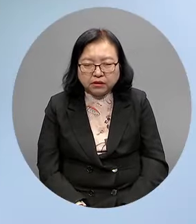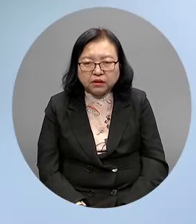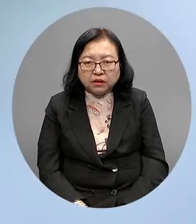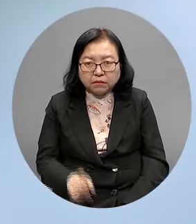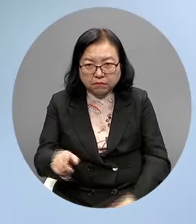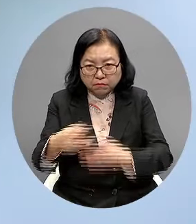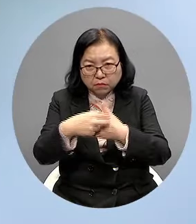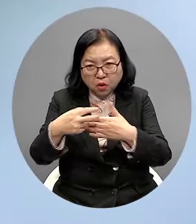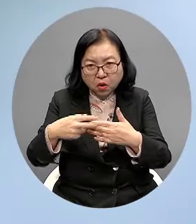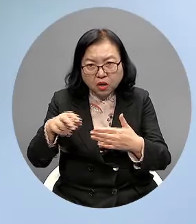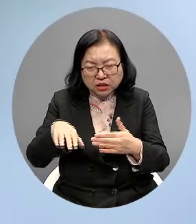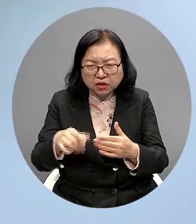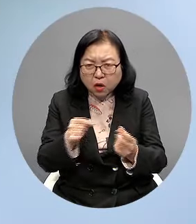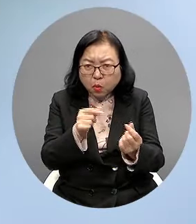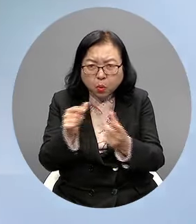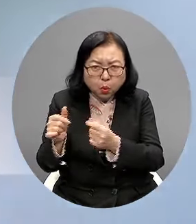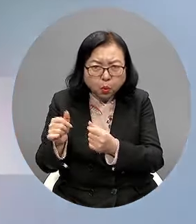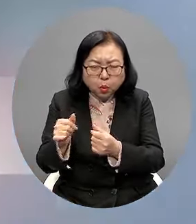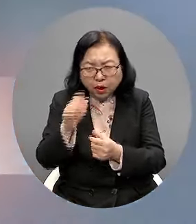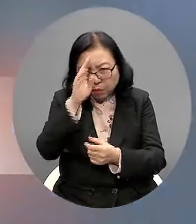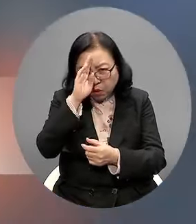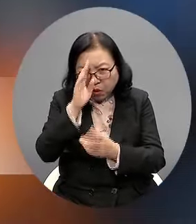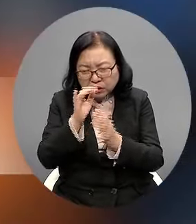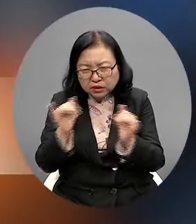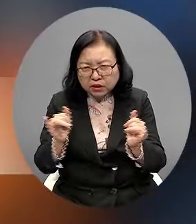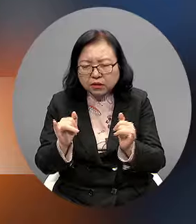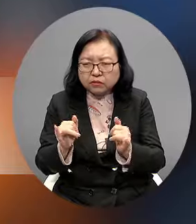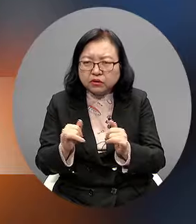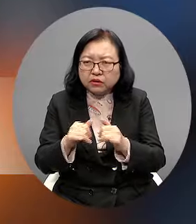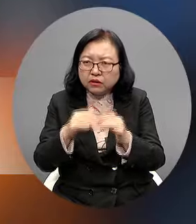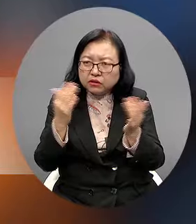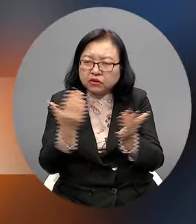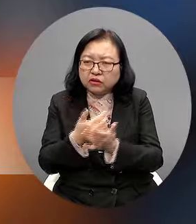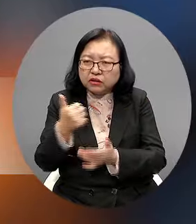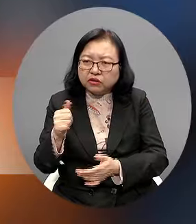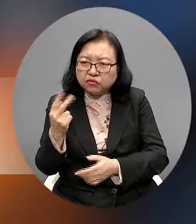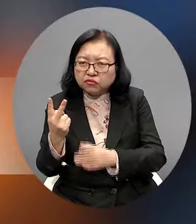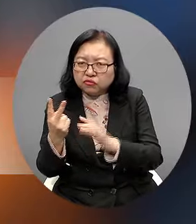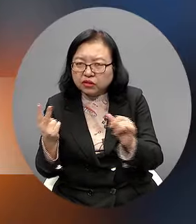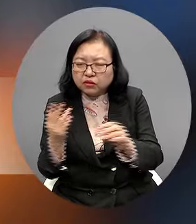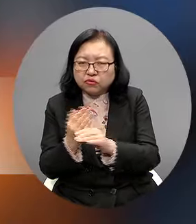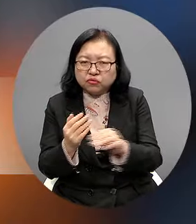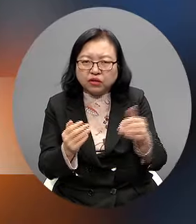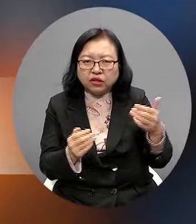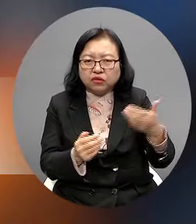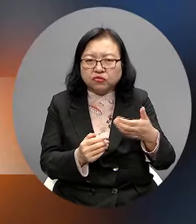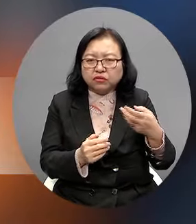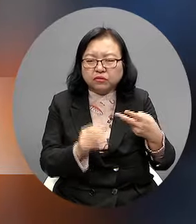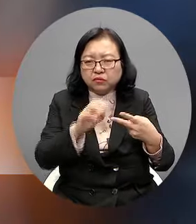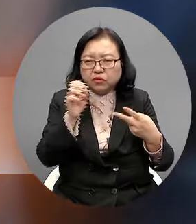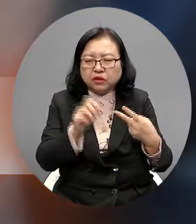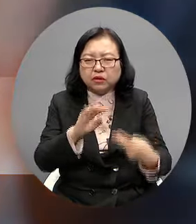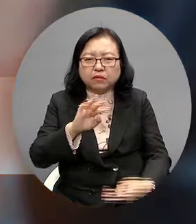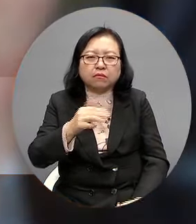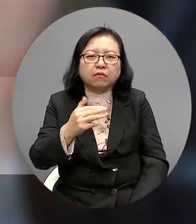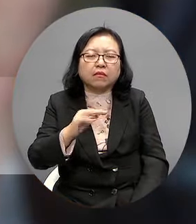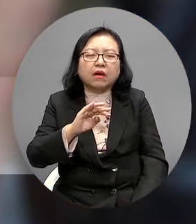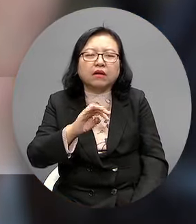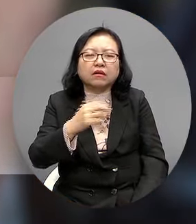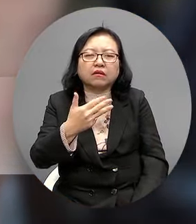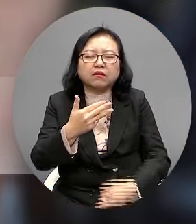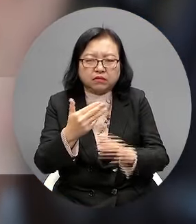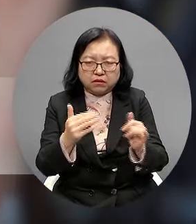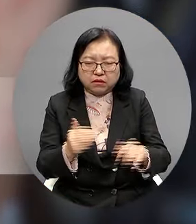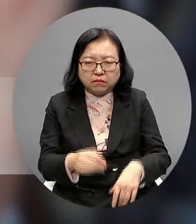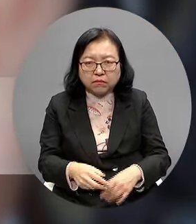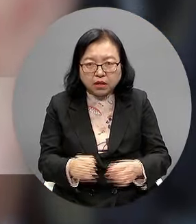병원에서 비슷한 증상을 보인 환자는 전체 쉰 두 명 중 무려 92% 있 48명입니다 간병인과